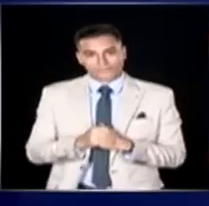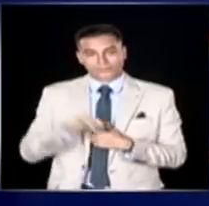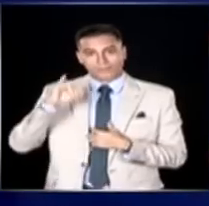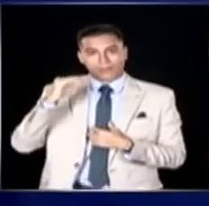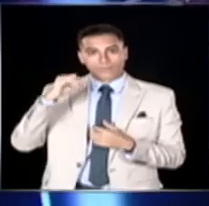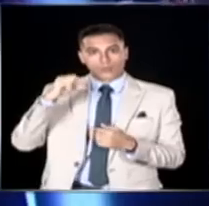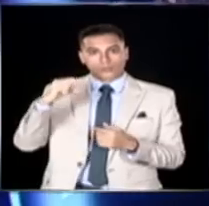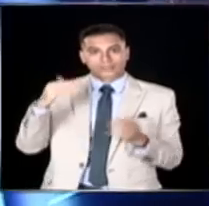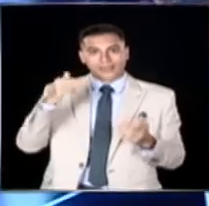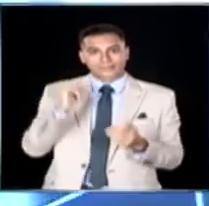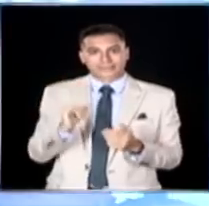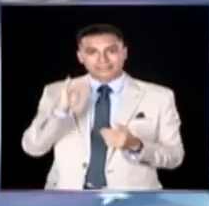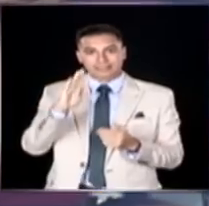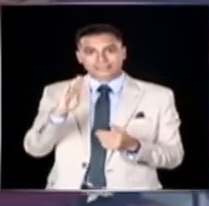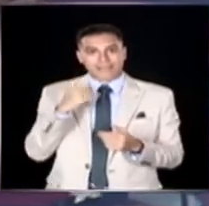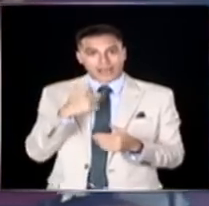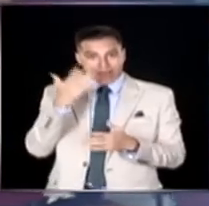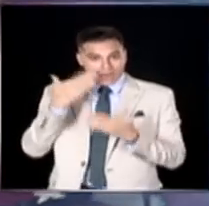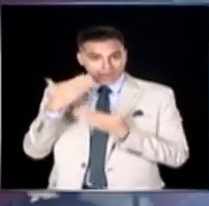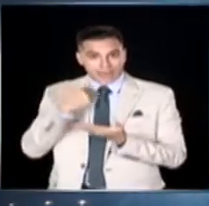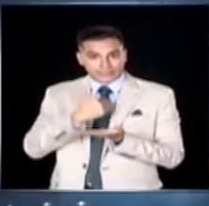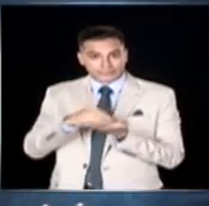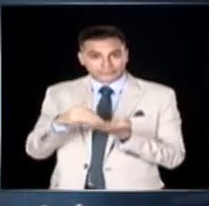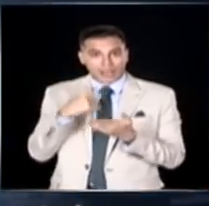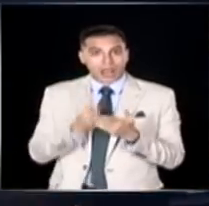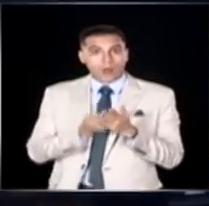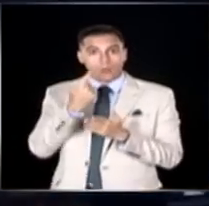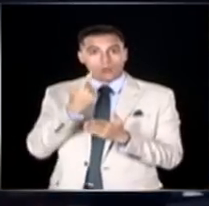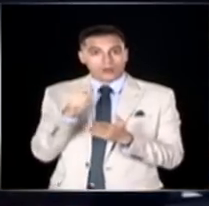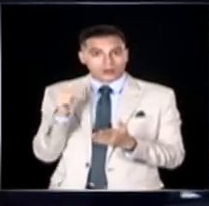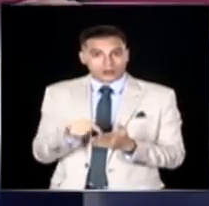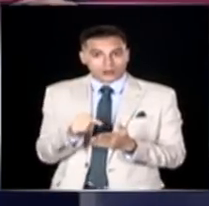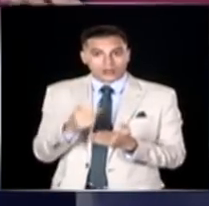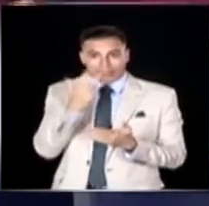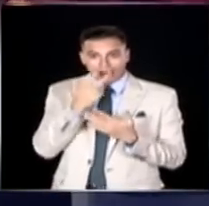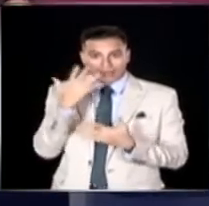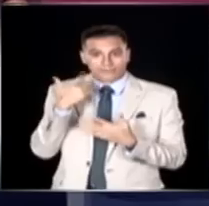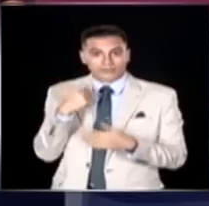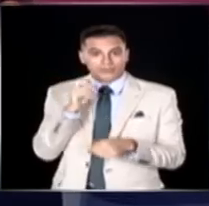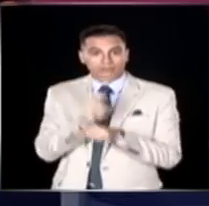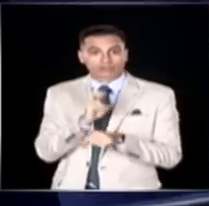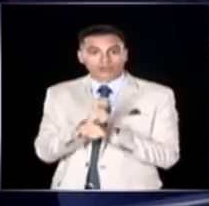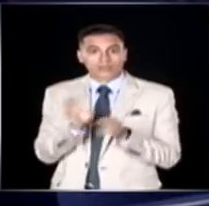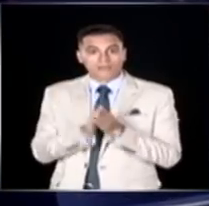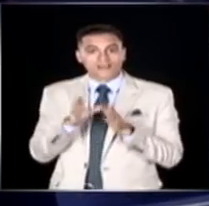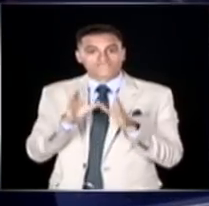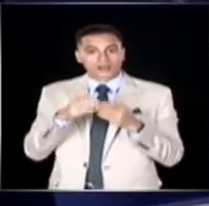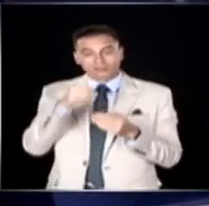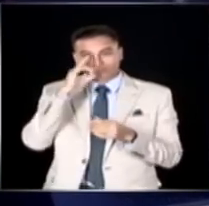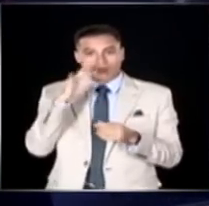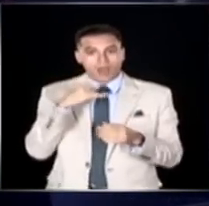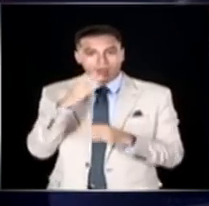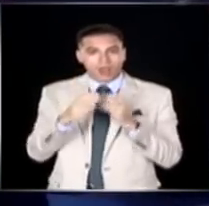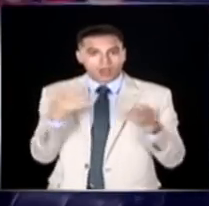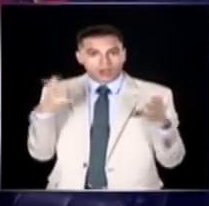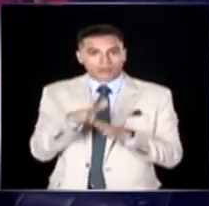محمود خميس. طبعا دي تاني مشاركه ليا، اول مشاركه ليا كانت كاحتياطي مع فريقي، ان شاء الله هنحاول بكل جهدنا ان